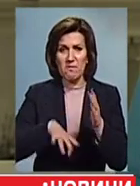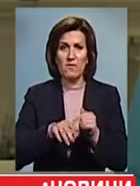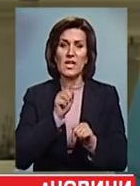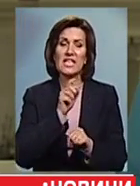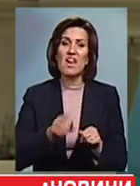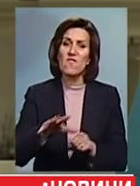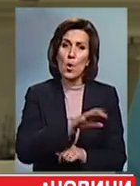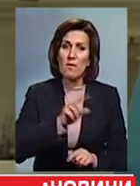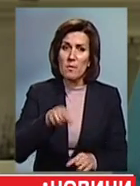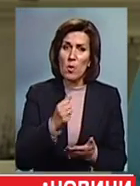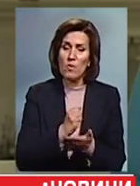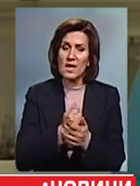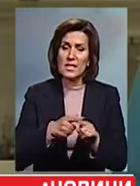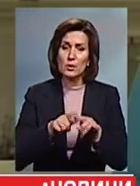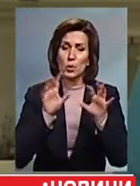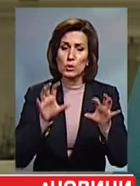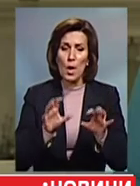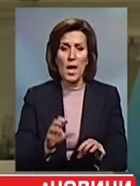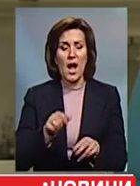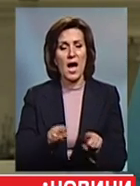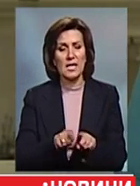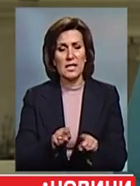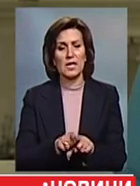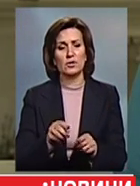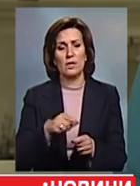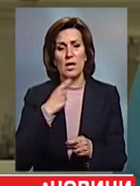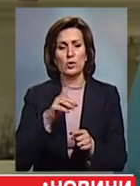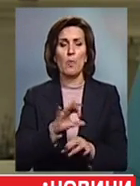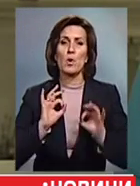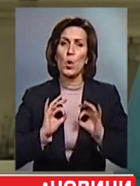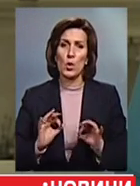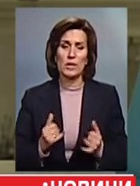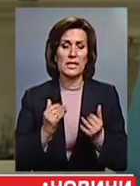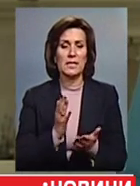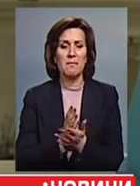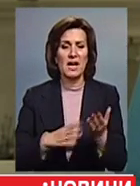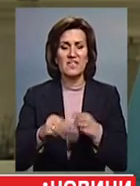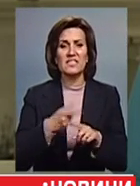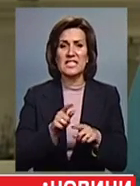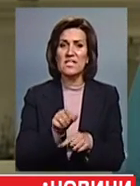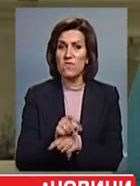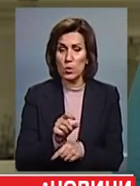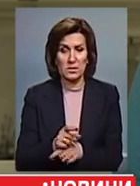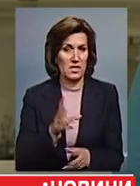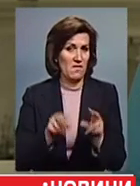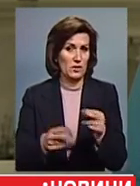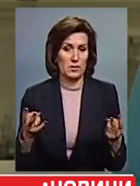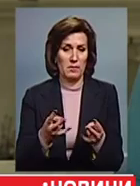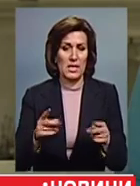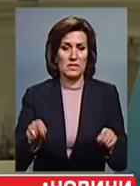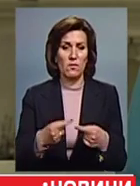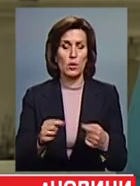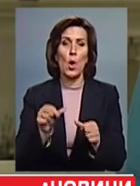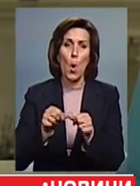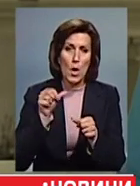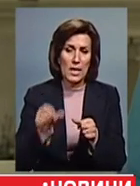що саме Європа вимагає ухвалення цього закону. А також вторять, що прокуратура нині має всі ці функції і не вважають за потрібним